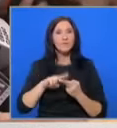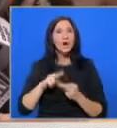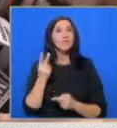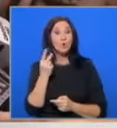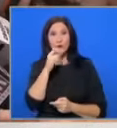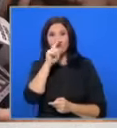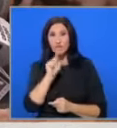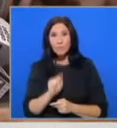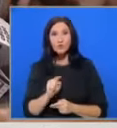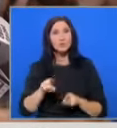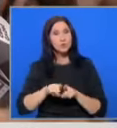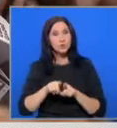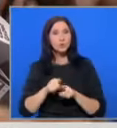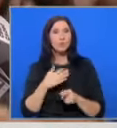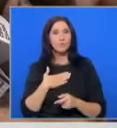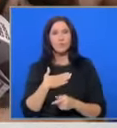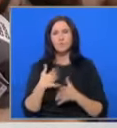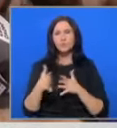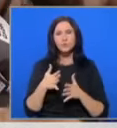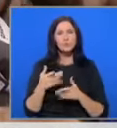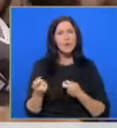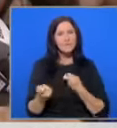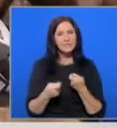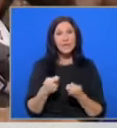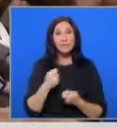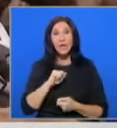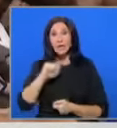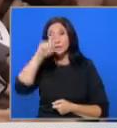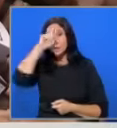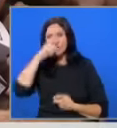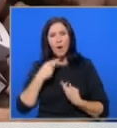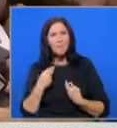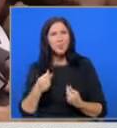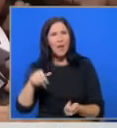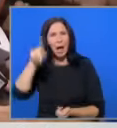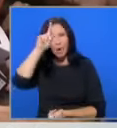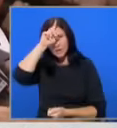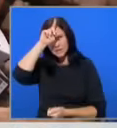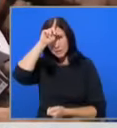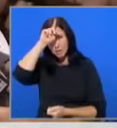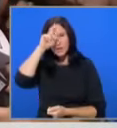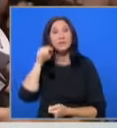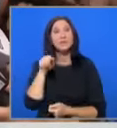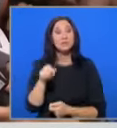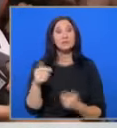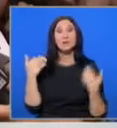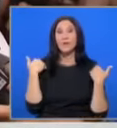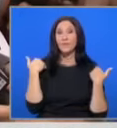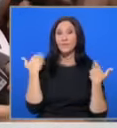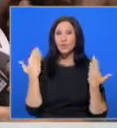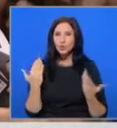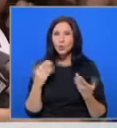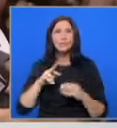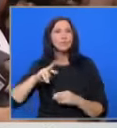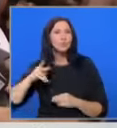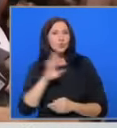се просмуква в обществото. Спазарил ли е и София? Продал ли е София с тази кандидатура,